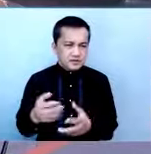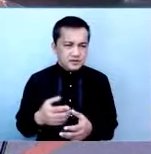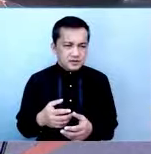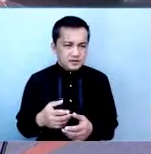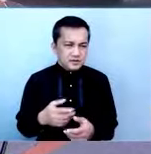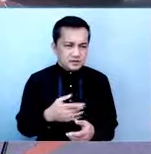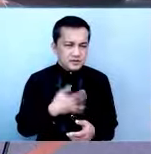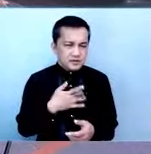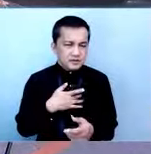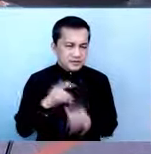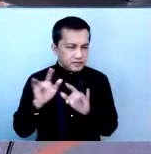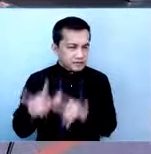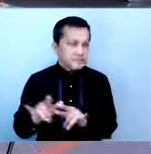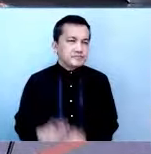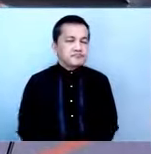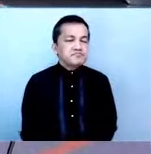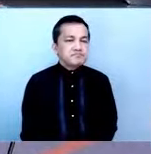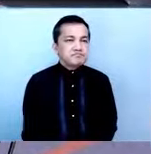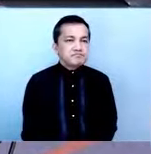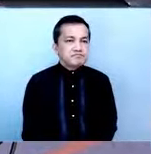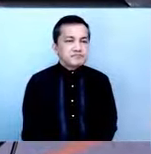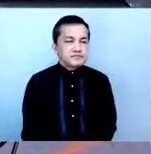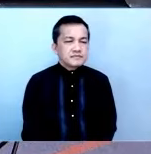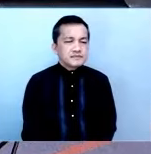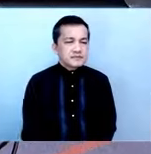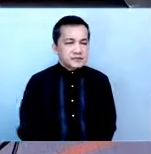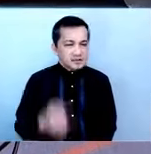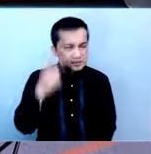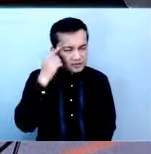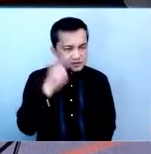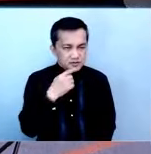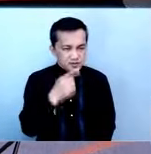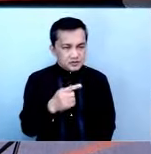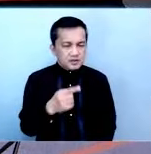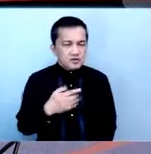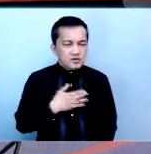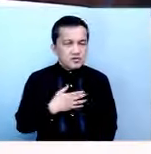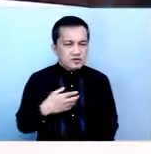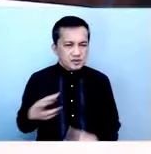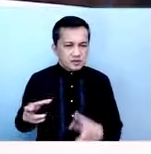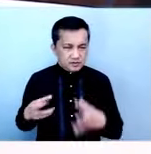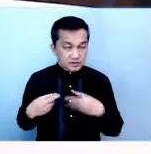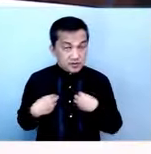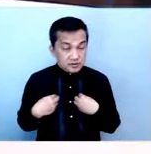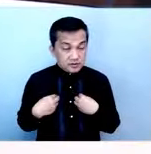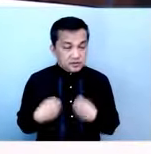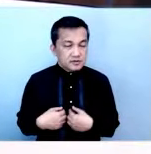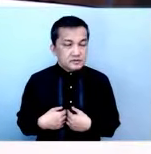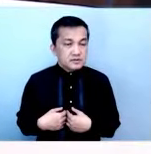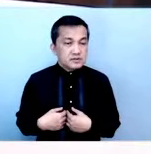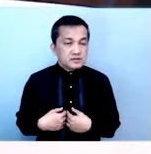yung pagmamahal niya. But I think ang love language na gusto niyang ma-receive ay